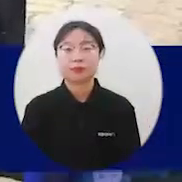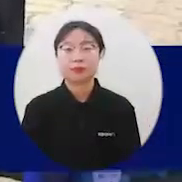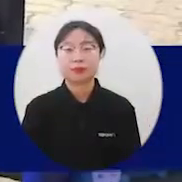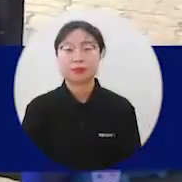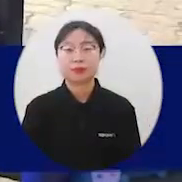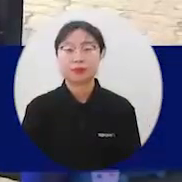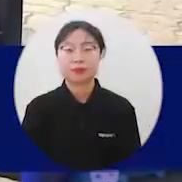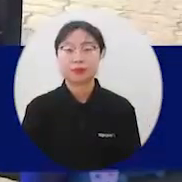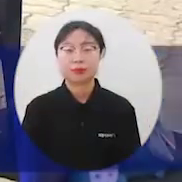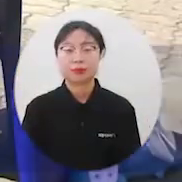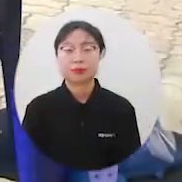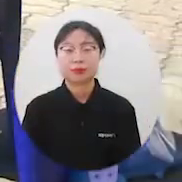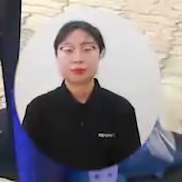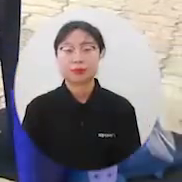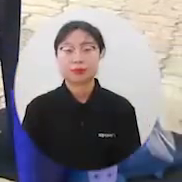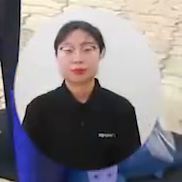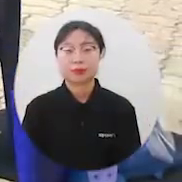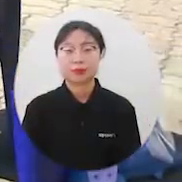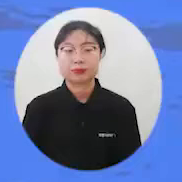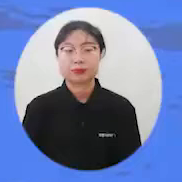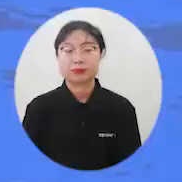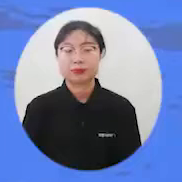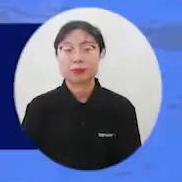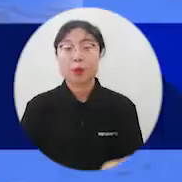표창 수여식이 진행됐습니다.